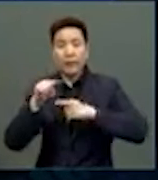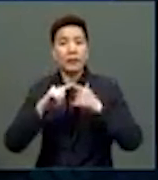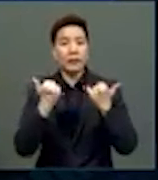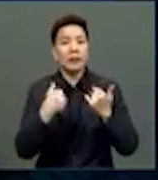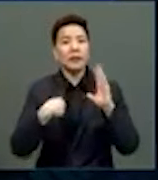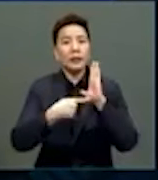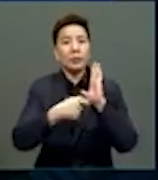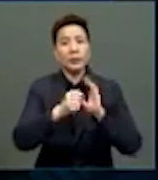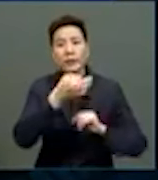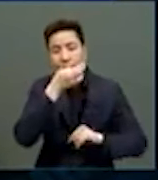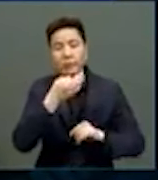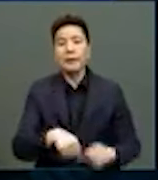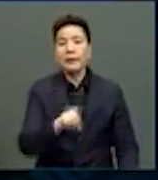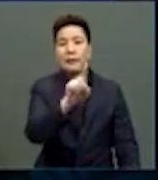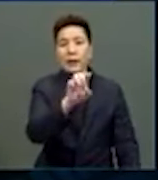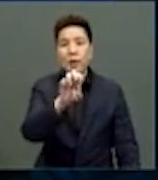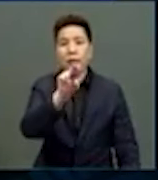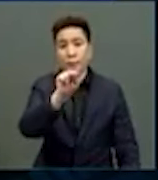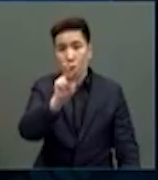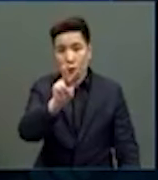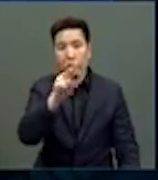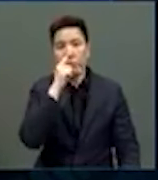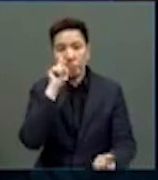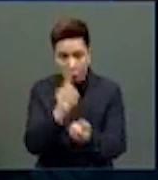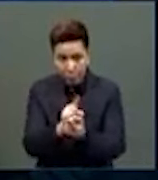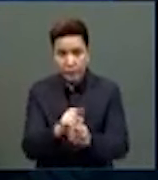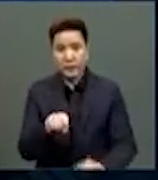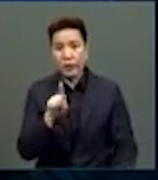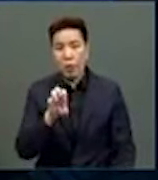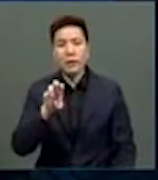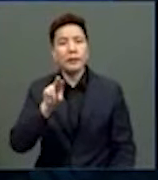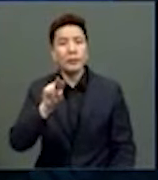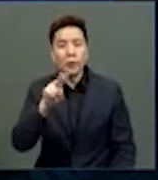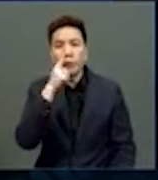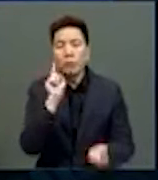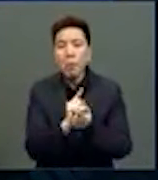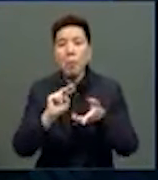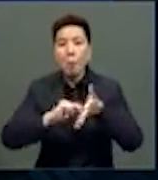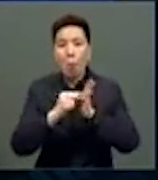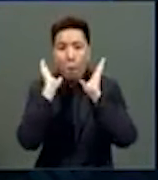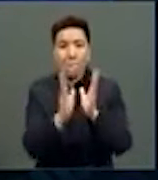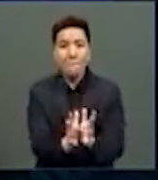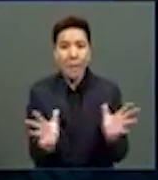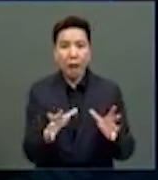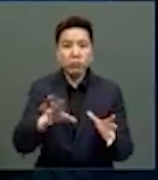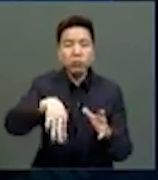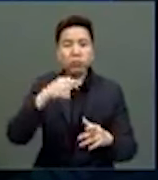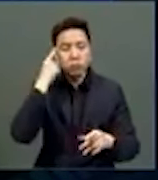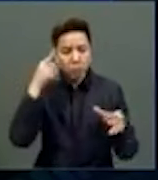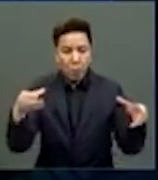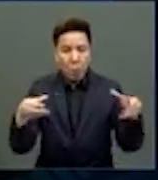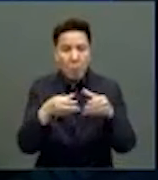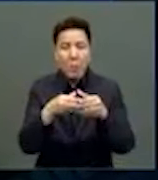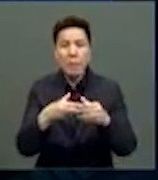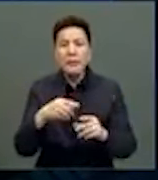ก็คือ 132จาก 141นี่เองนะคะนั่นหมายความว่ามีคนจำนวนมากที่เป็นกลุ่ม